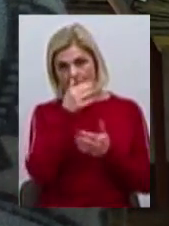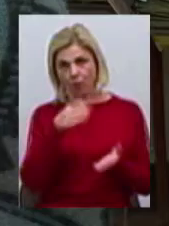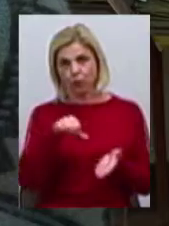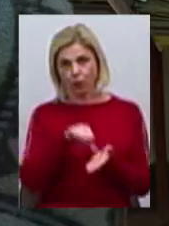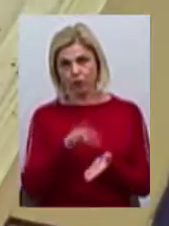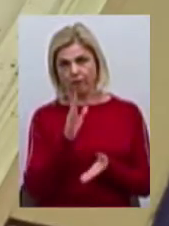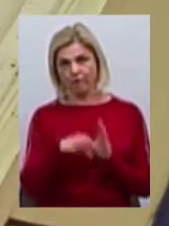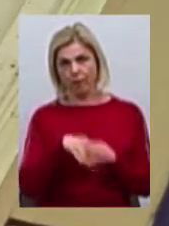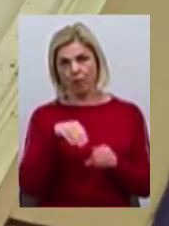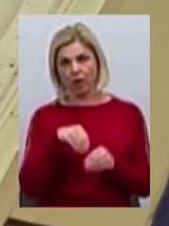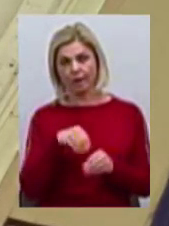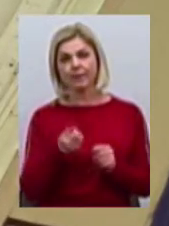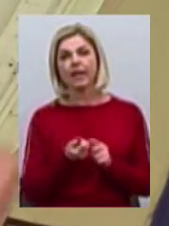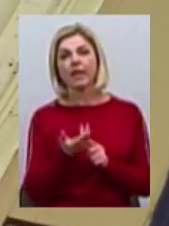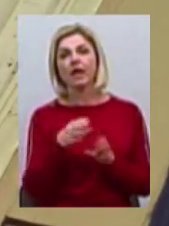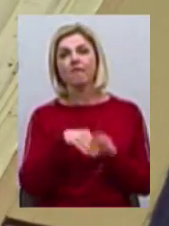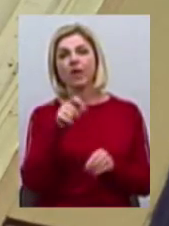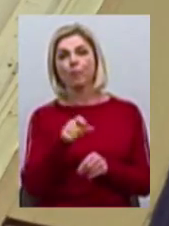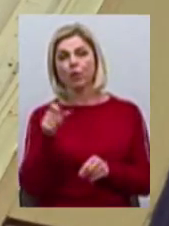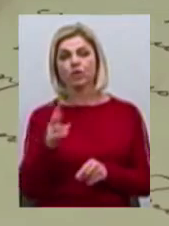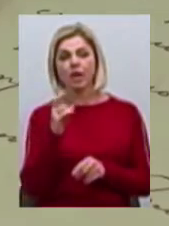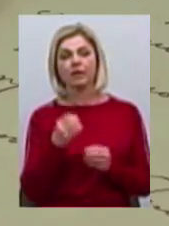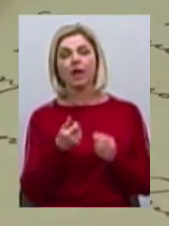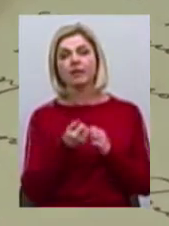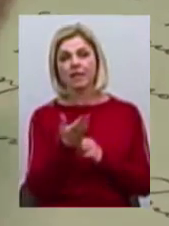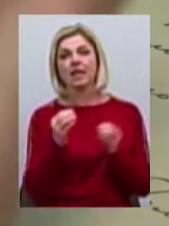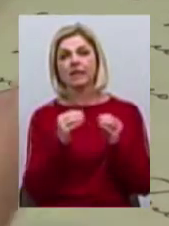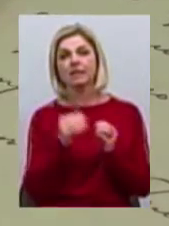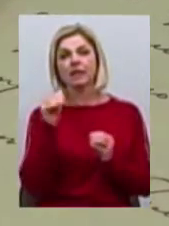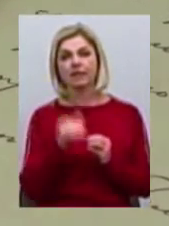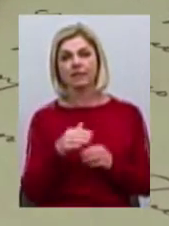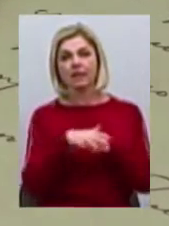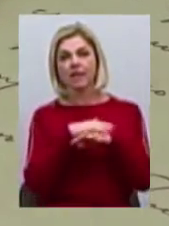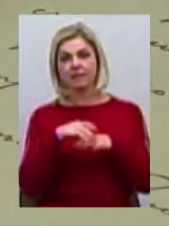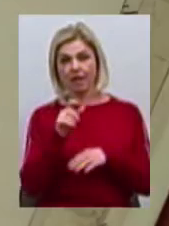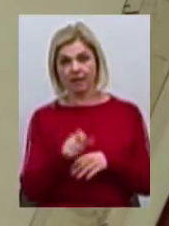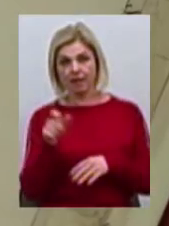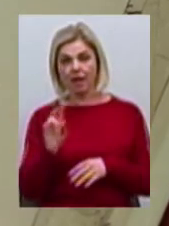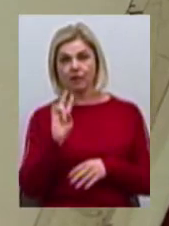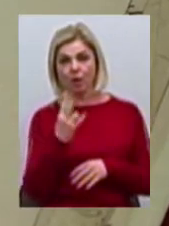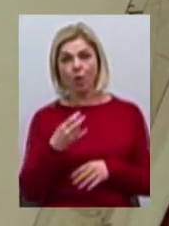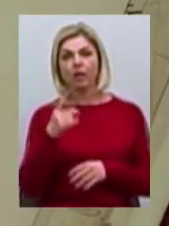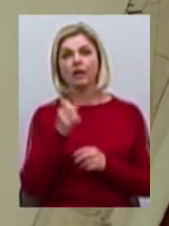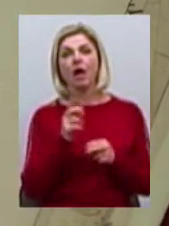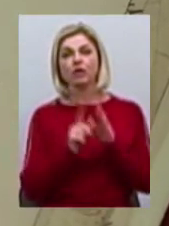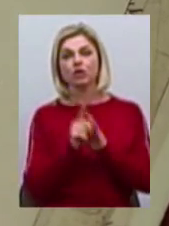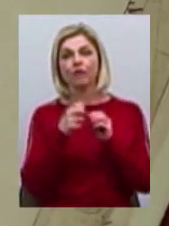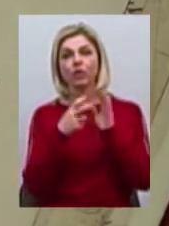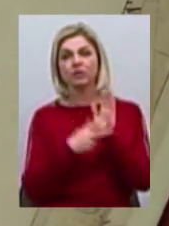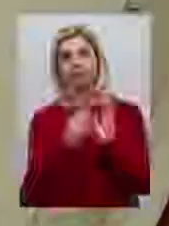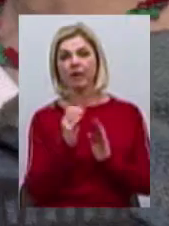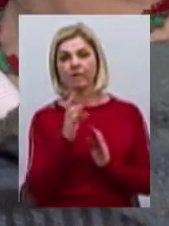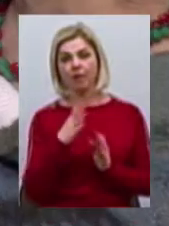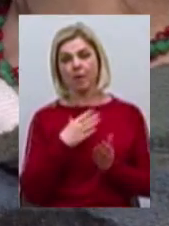участь у виборах. Кількість виборців на декілька десятків тисяч населення Миколаєва на початку та всередині 18 століття сягала близько